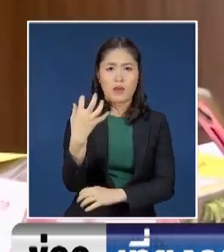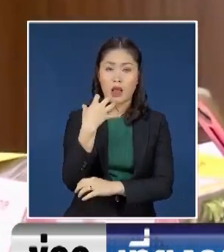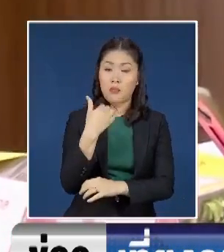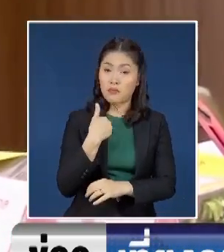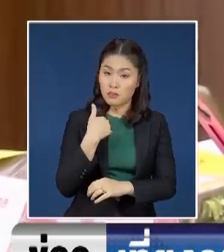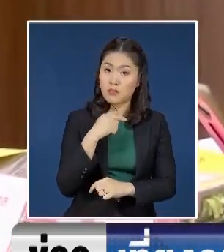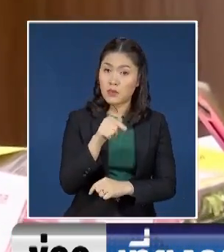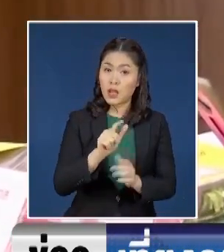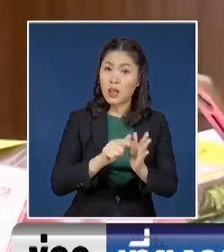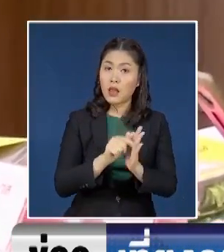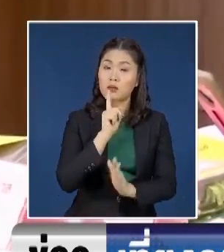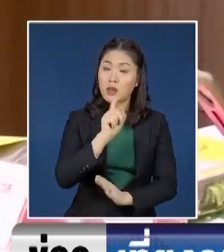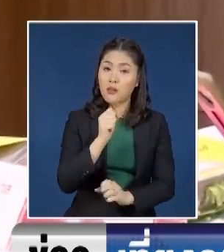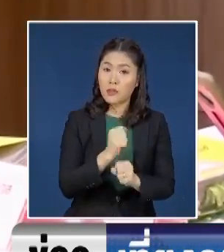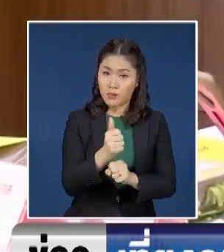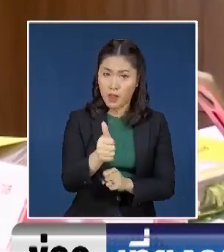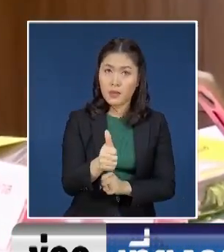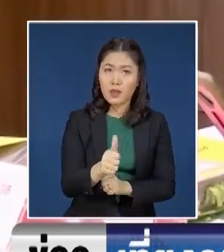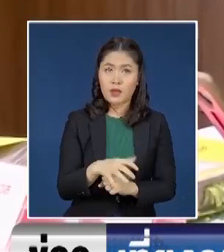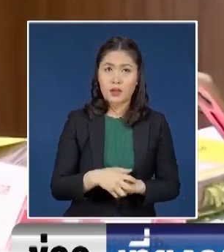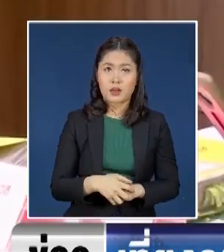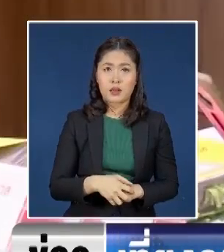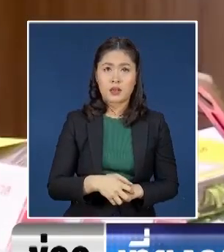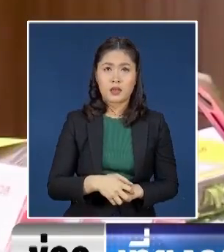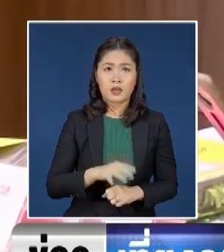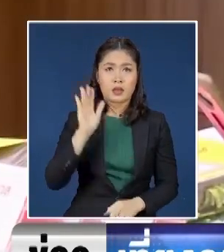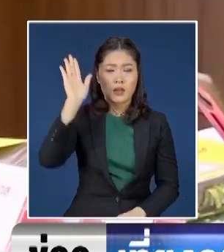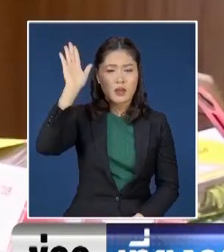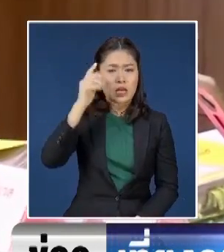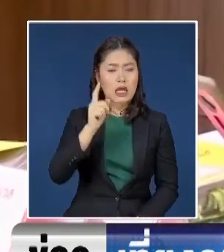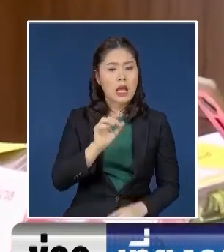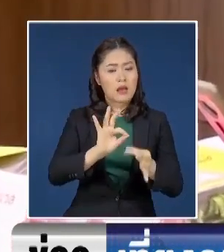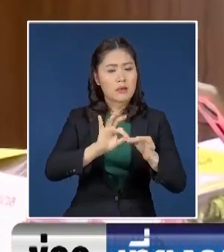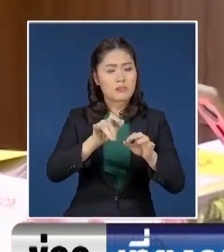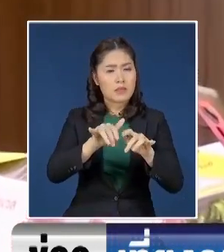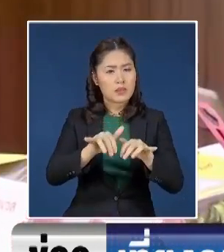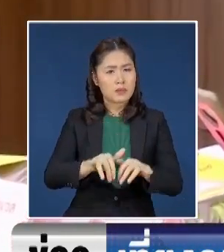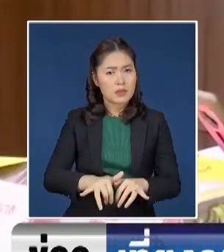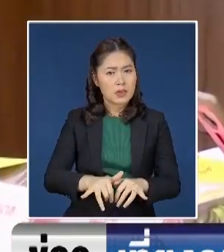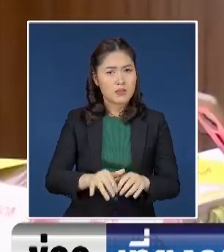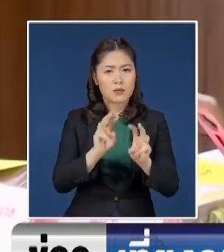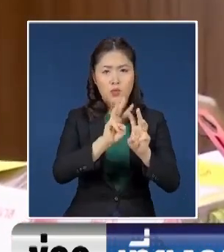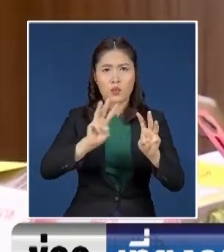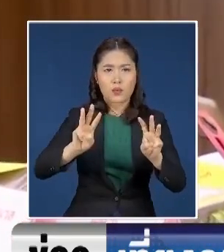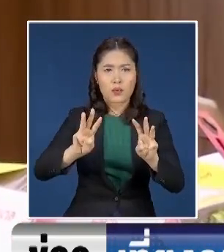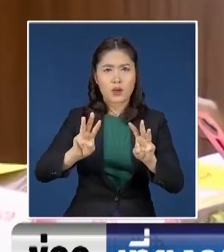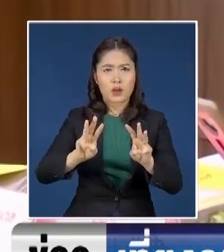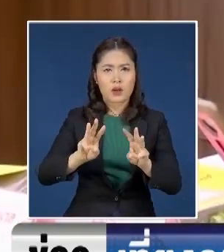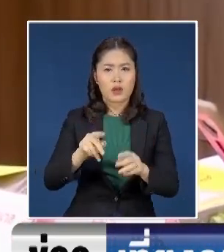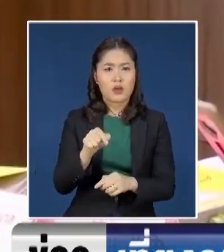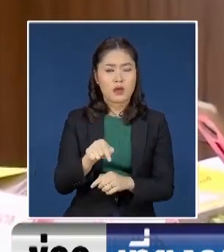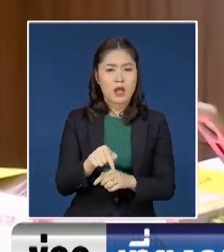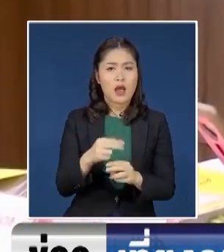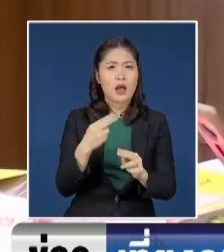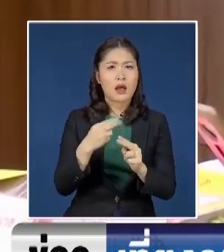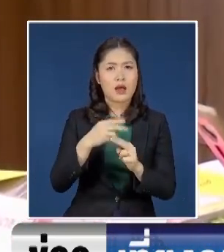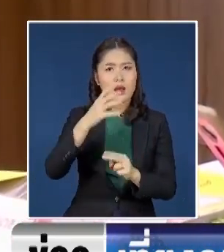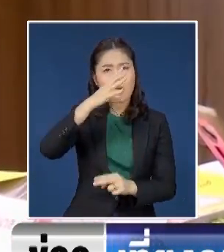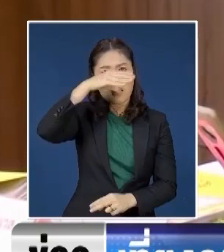ไหมเลขา ที่ฉันกำลังพิมพ์ว่ากด Google พิมพ์คำว่าชวนปลดเสรีพิสุทธิ์อยู่